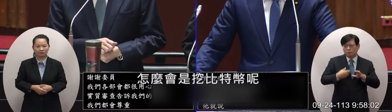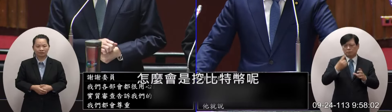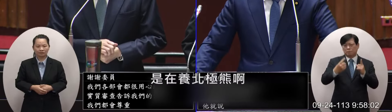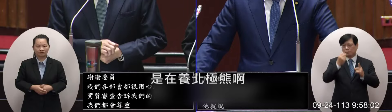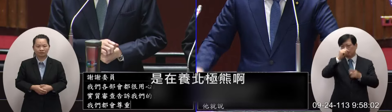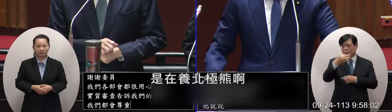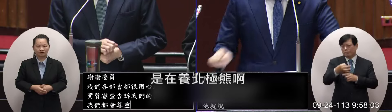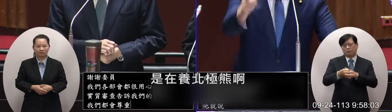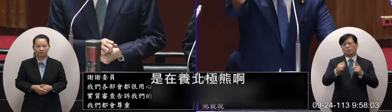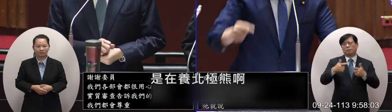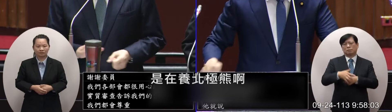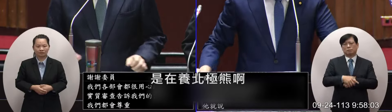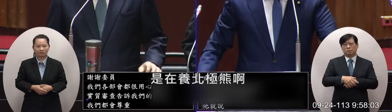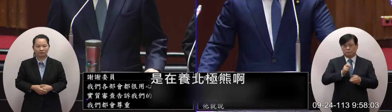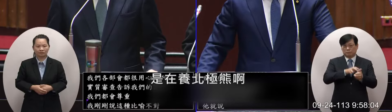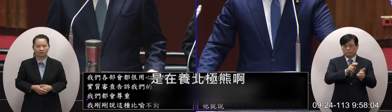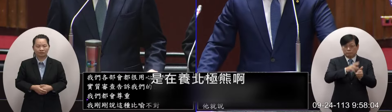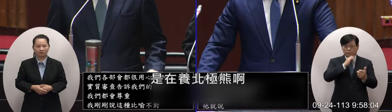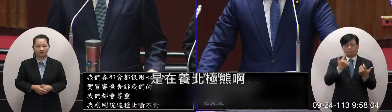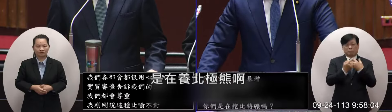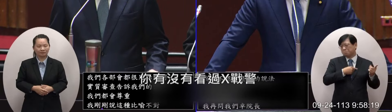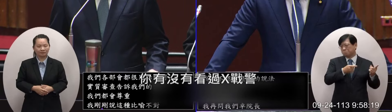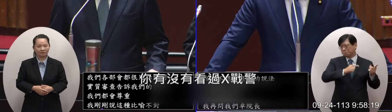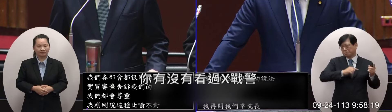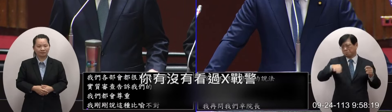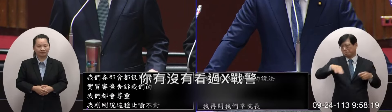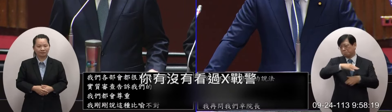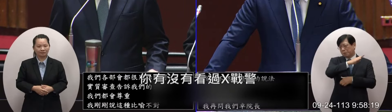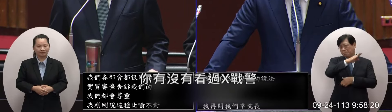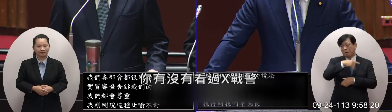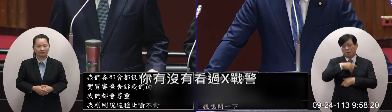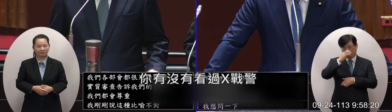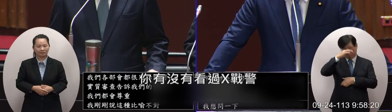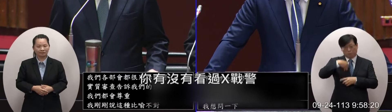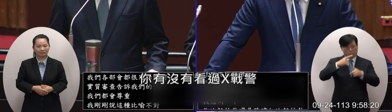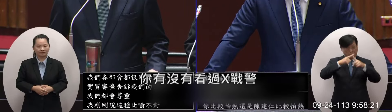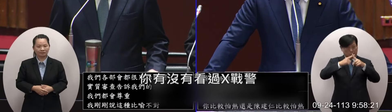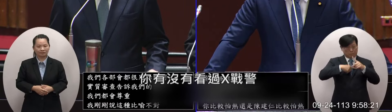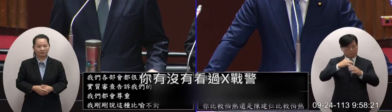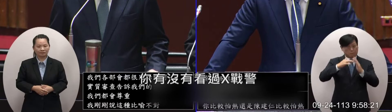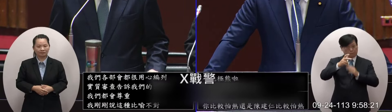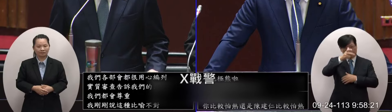币呢？是在养北极熊啊！你有没有看过 X 战警？